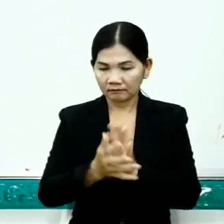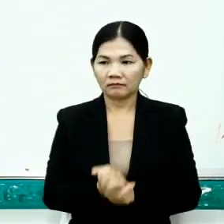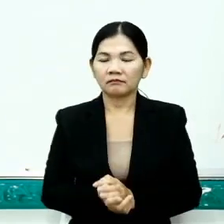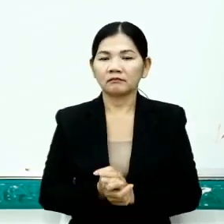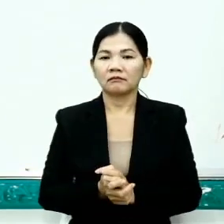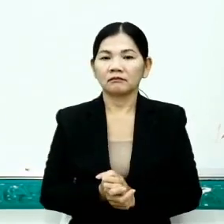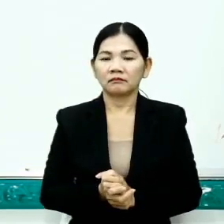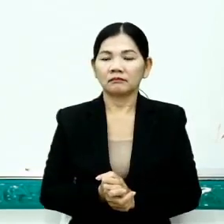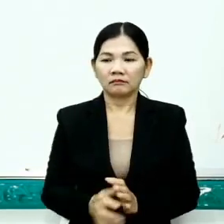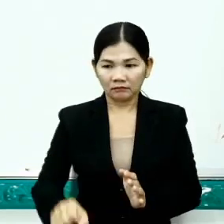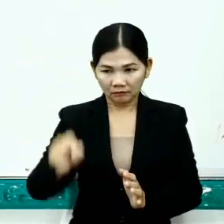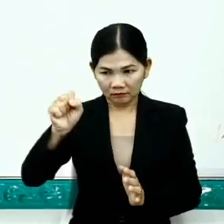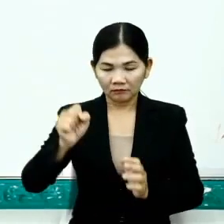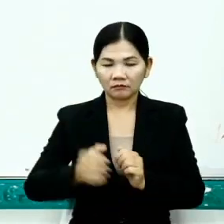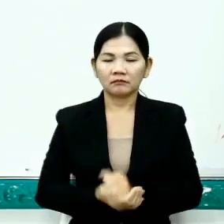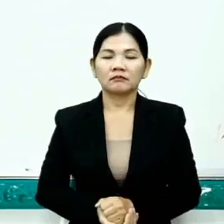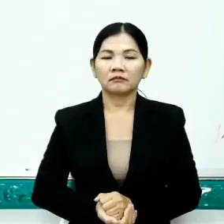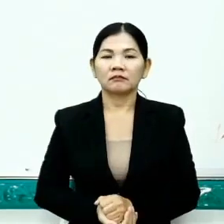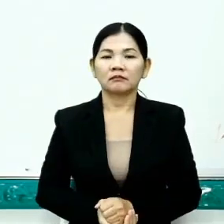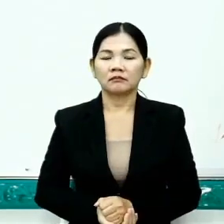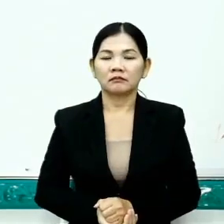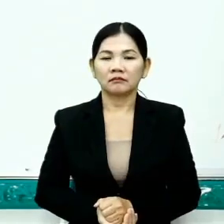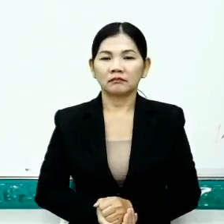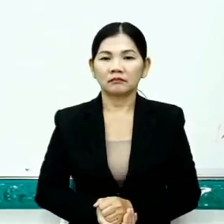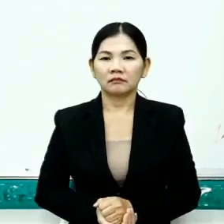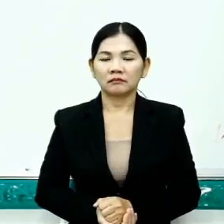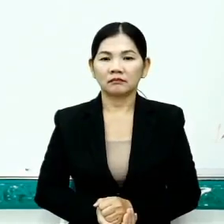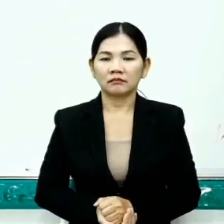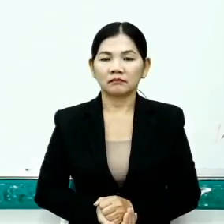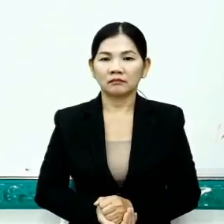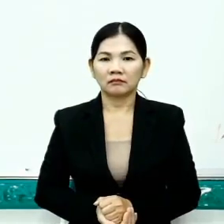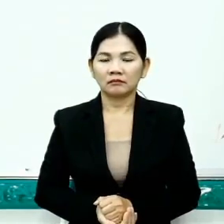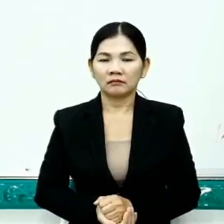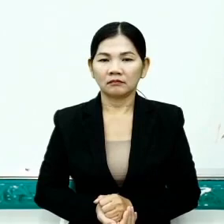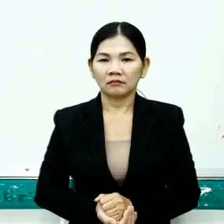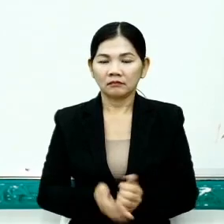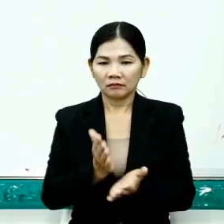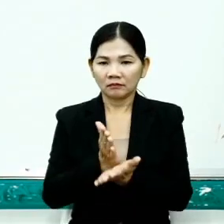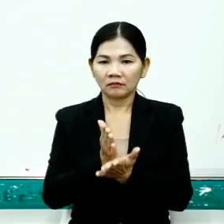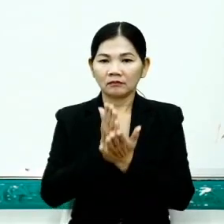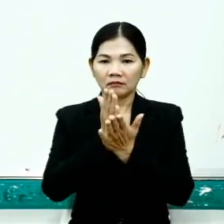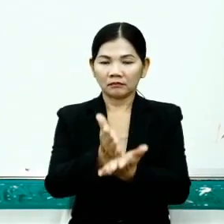កូនលើកក្តារឈ្នួនកូនឡើងណាចាប់ផ្ដើមផែ